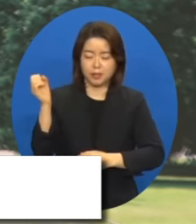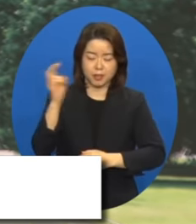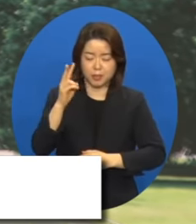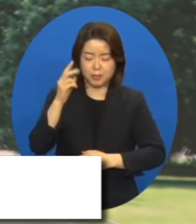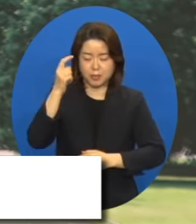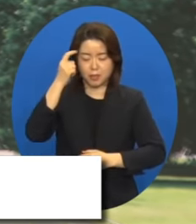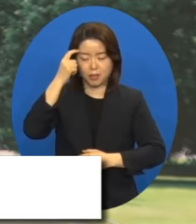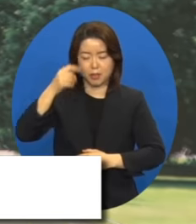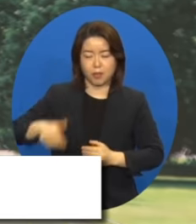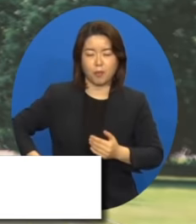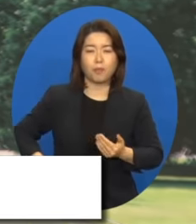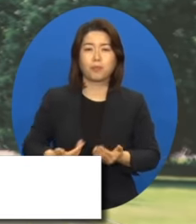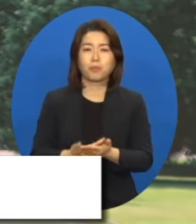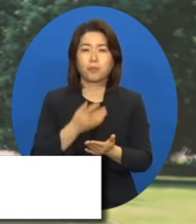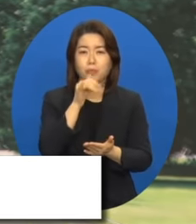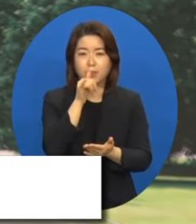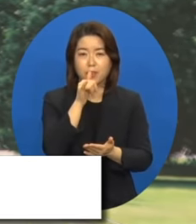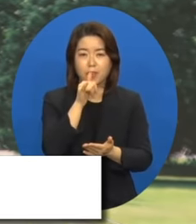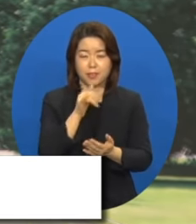터지더래요.